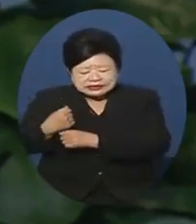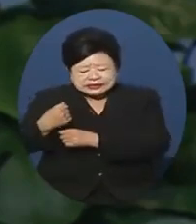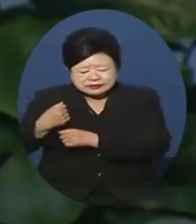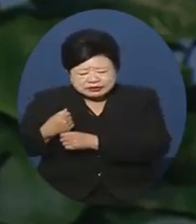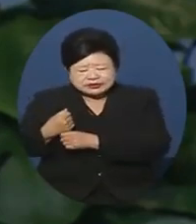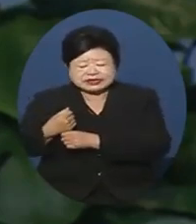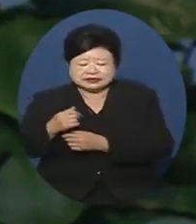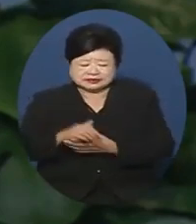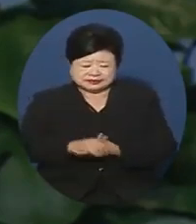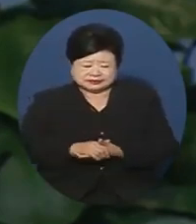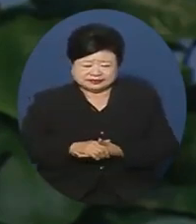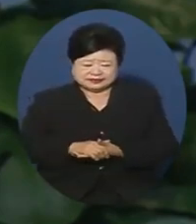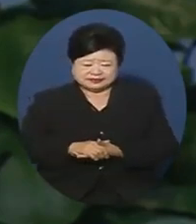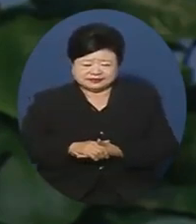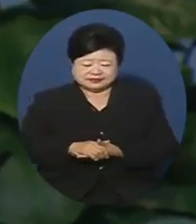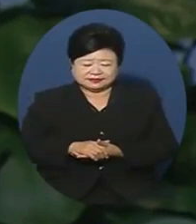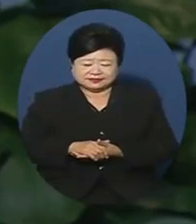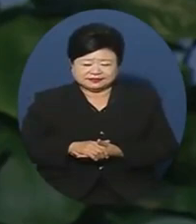것을